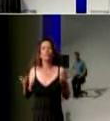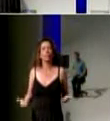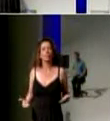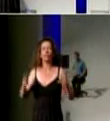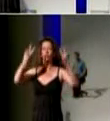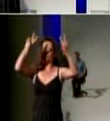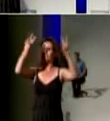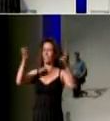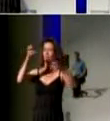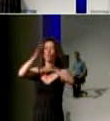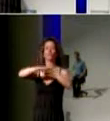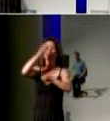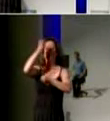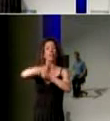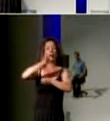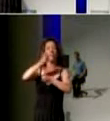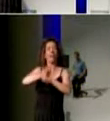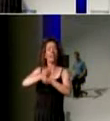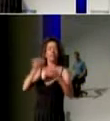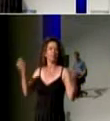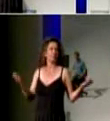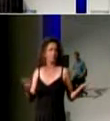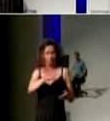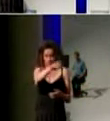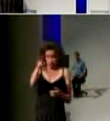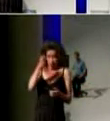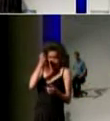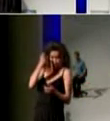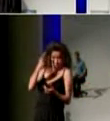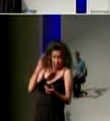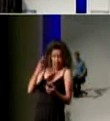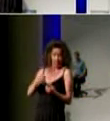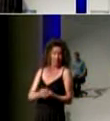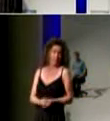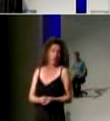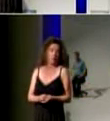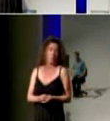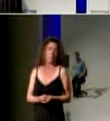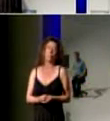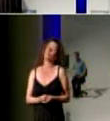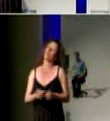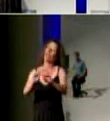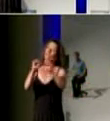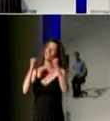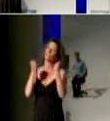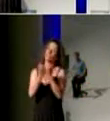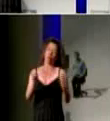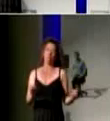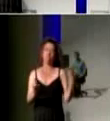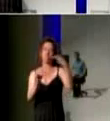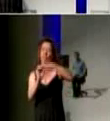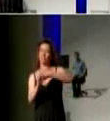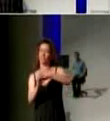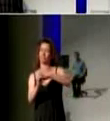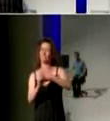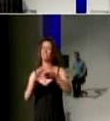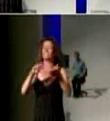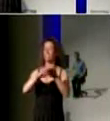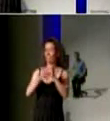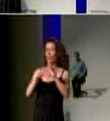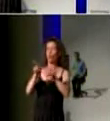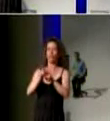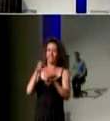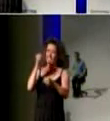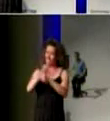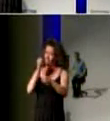journée thématique de l'emploi, bien, vous comprendrez que la participation sociale, c'est aussi de pouvoir participer au